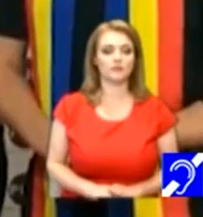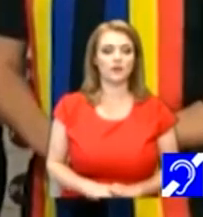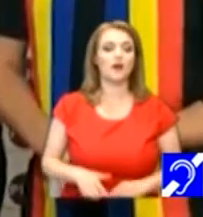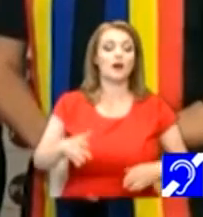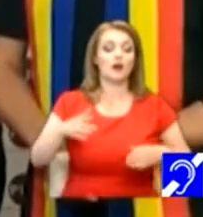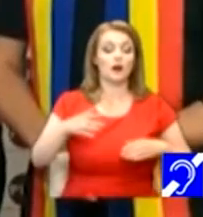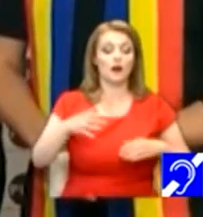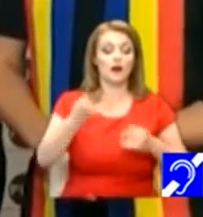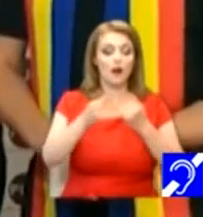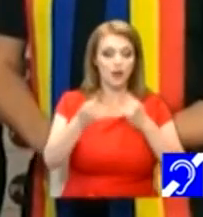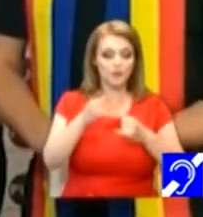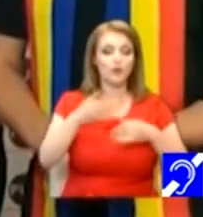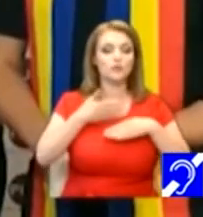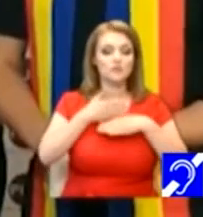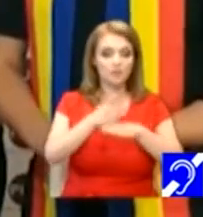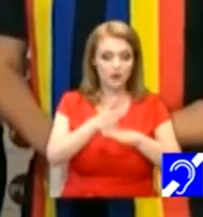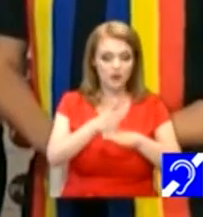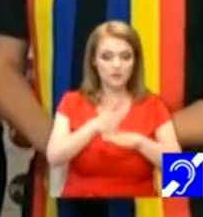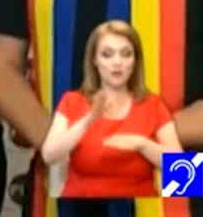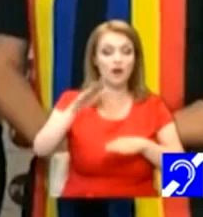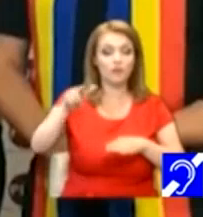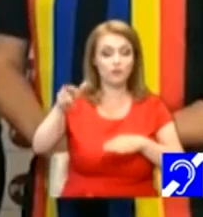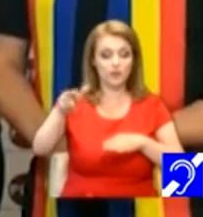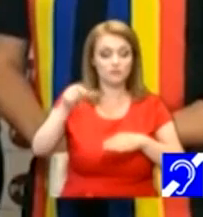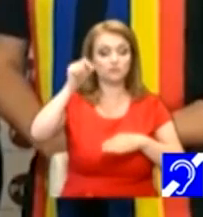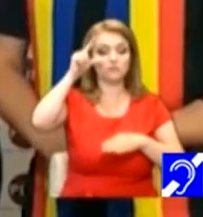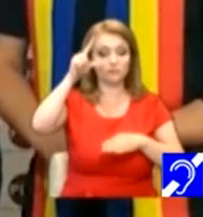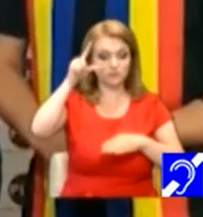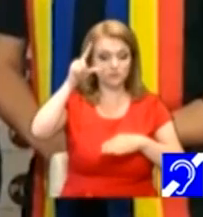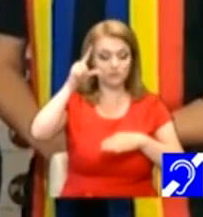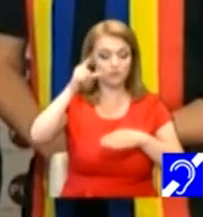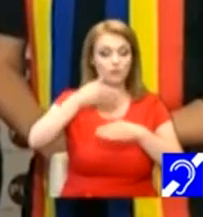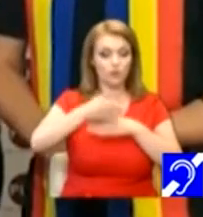veți trezi la o realitate pe care